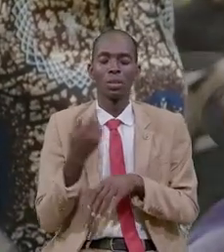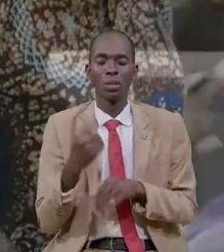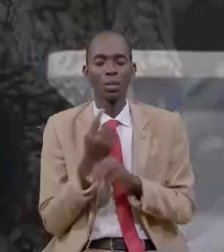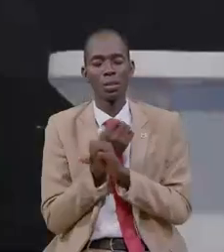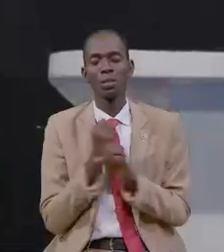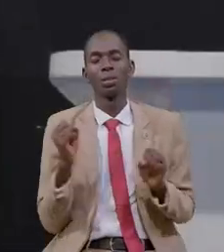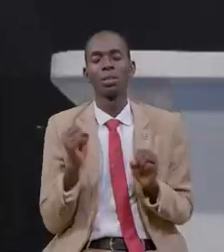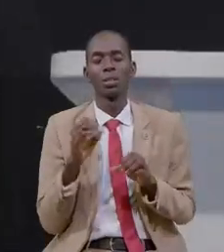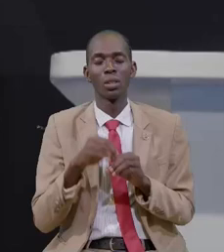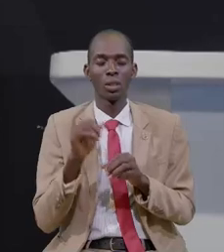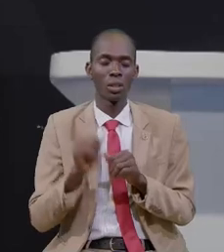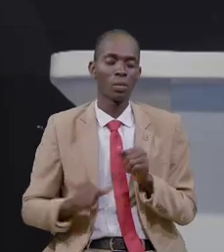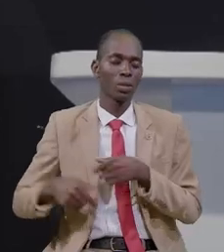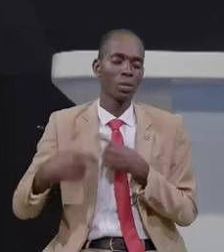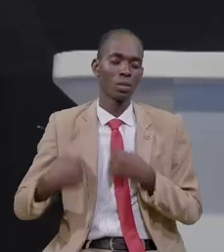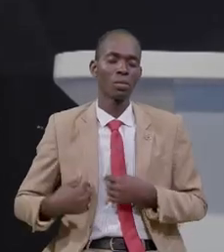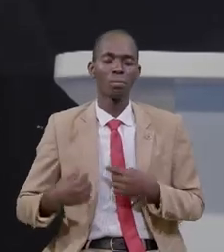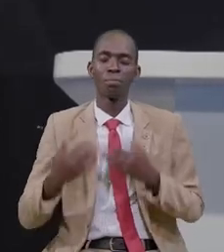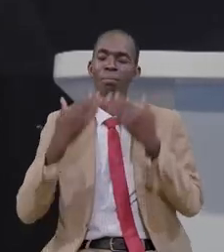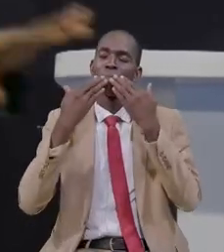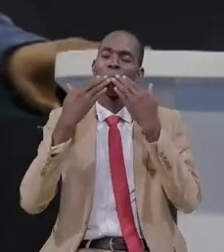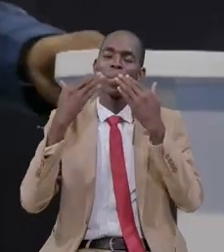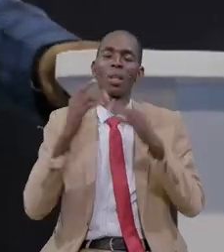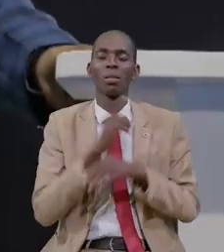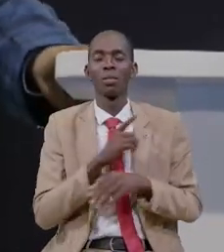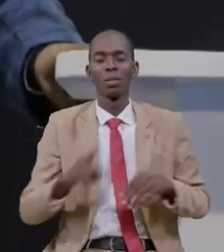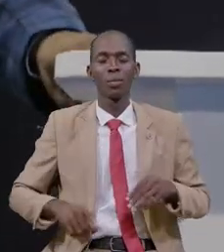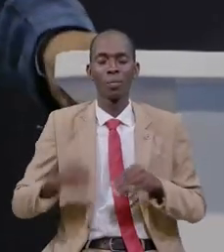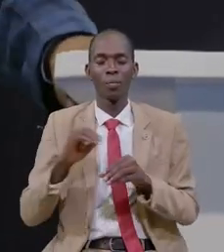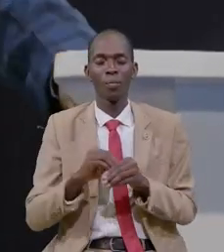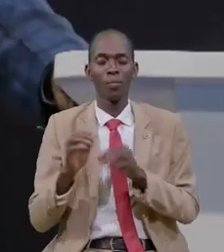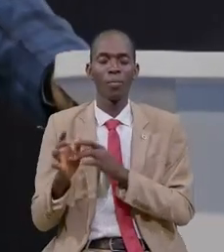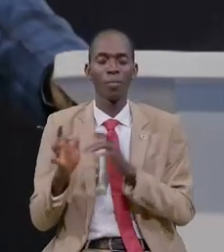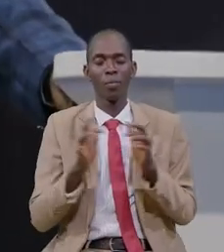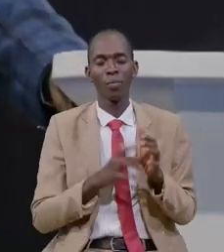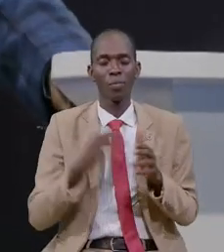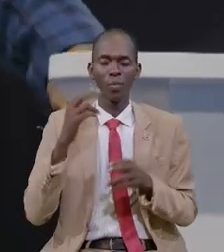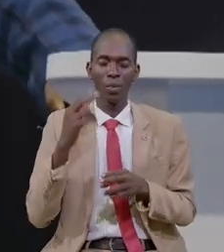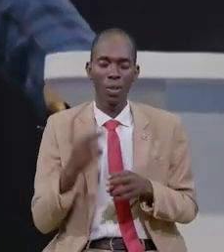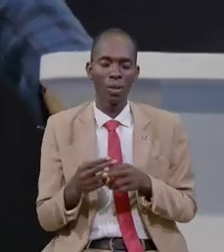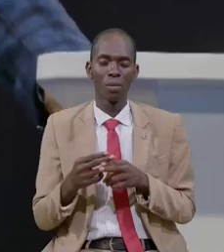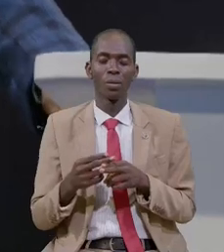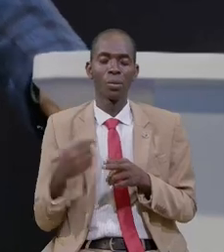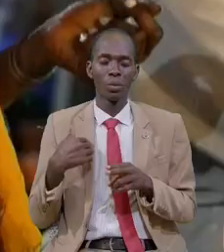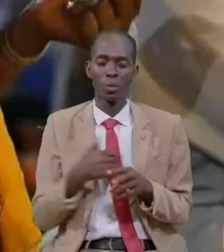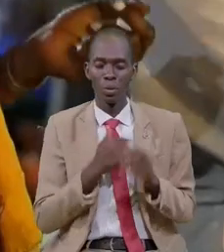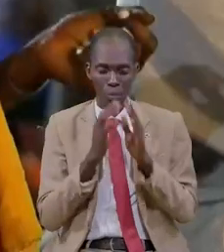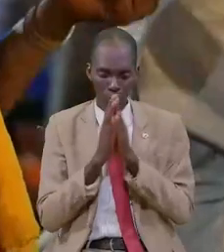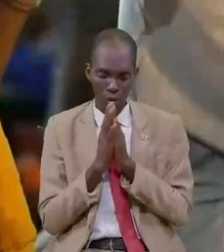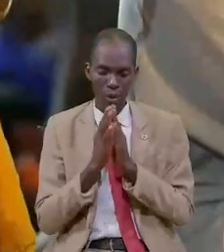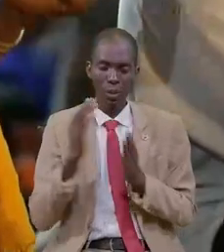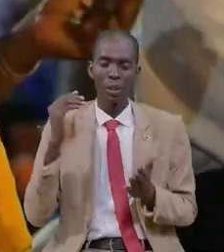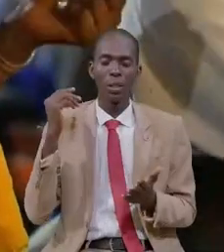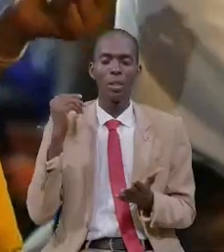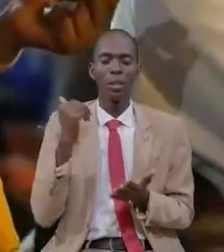salut dans chaque cœur. Merci Seigneur. Au nom de Jésus, nous prions.